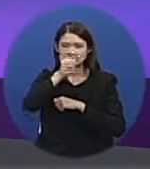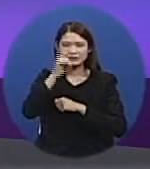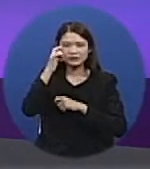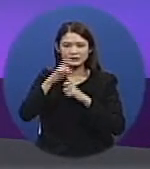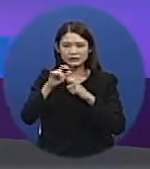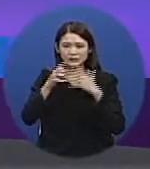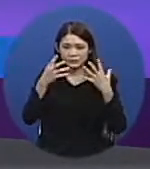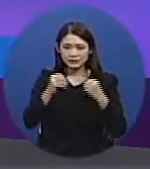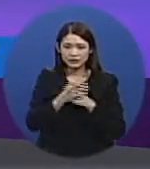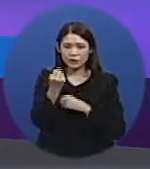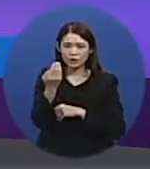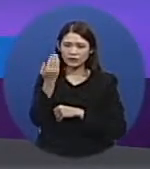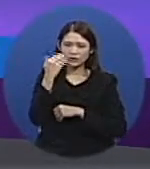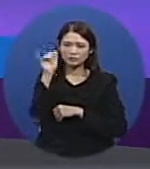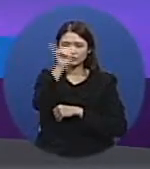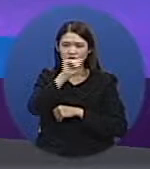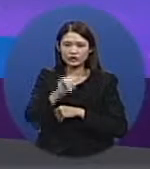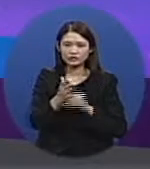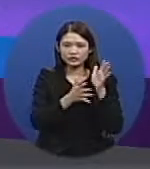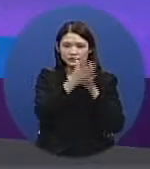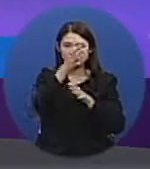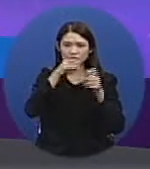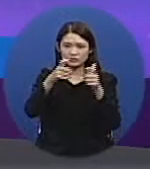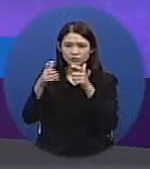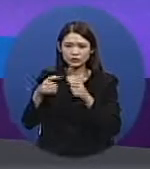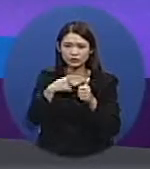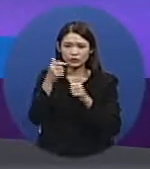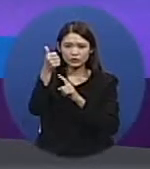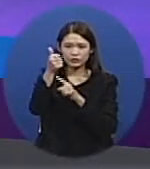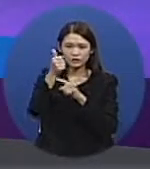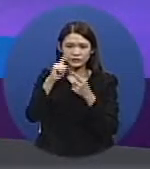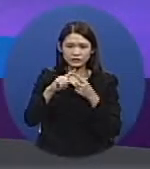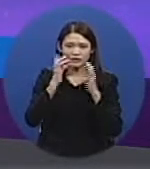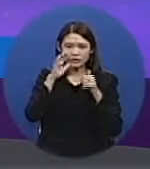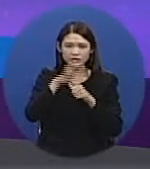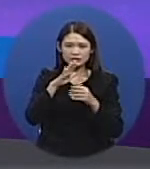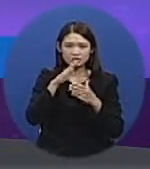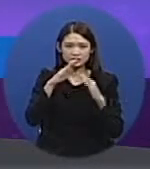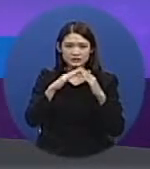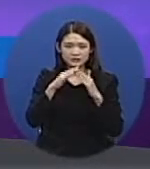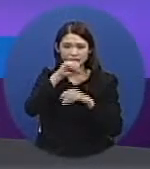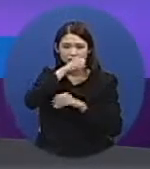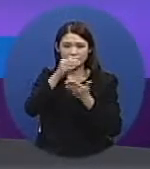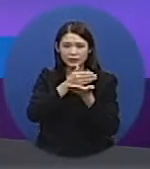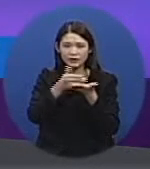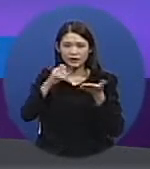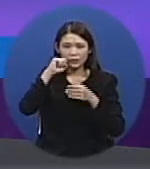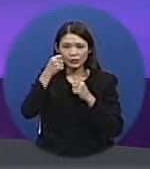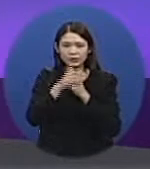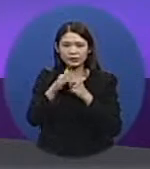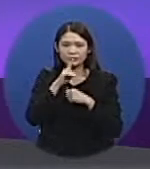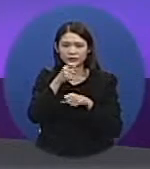전 전국 시도 교육감들이 내년도 누리과정 예산 편성에서 어린이집분을 반영하지 못하겠다고 선언하였기